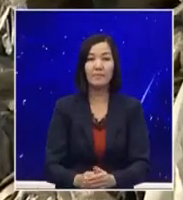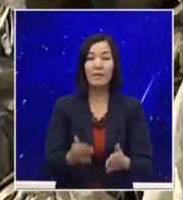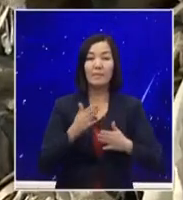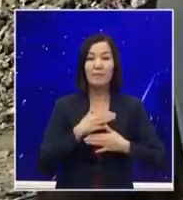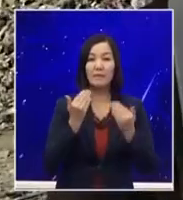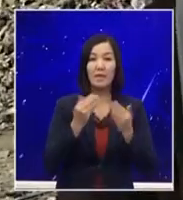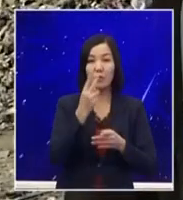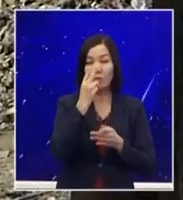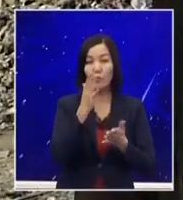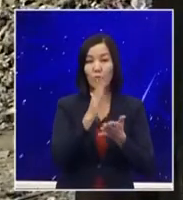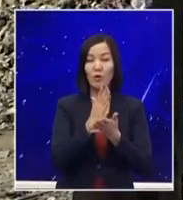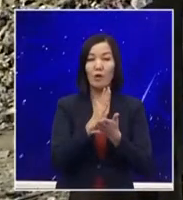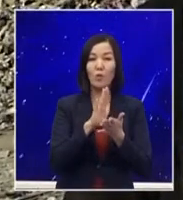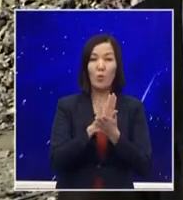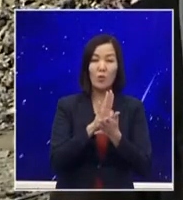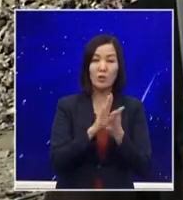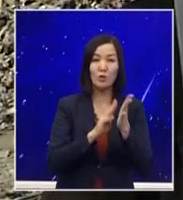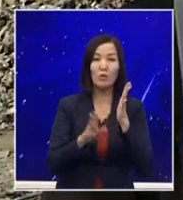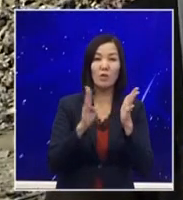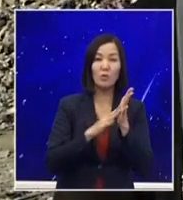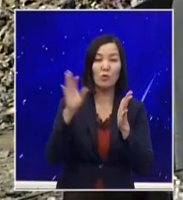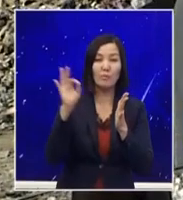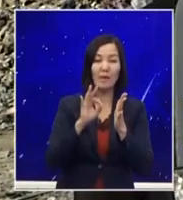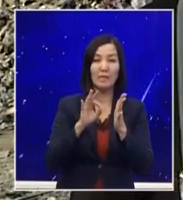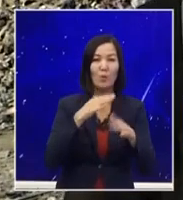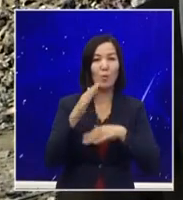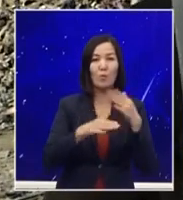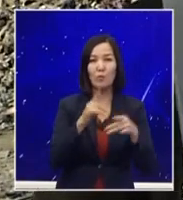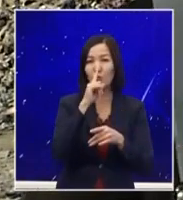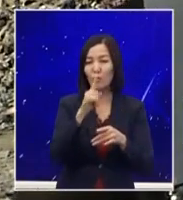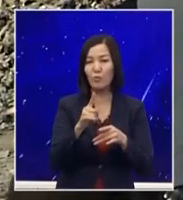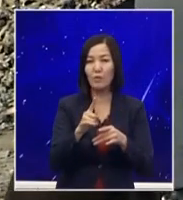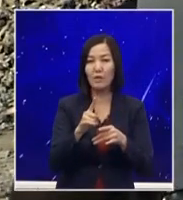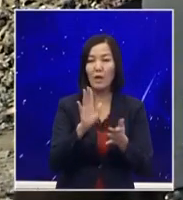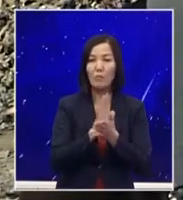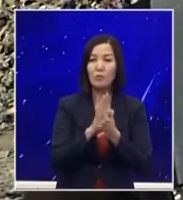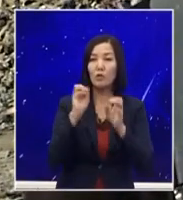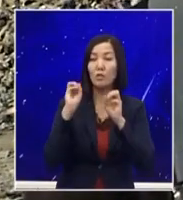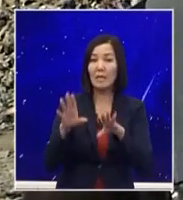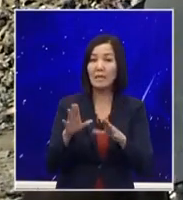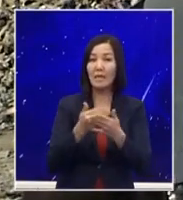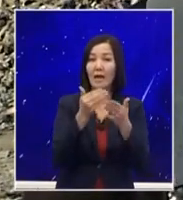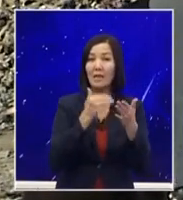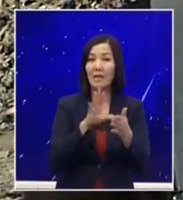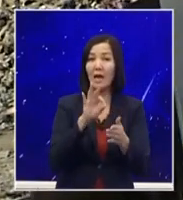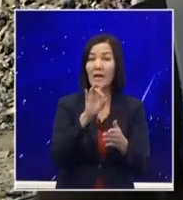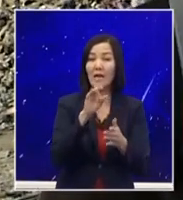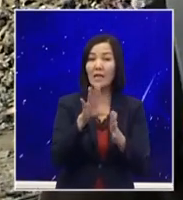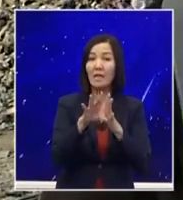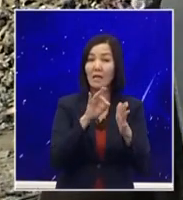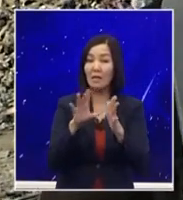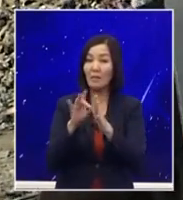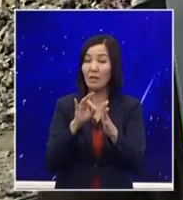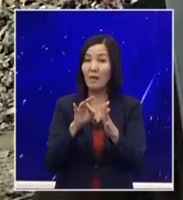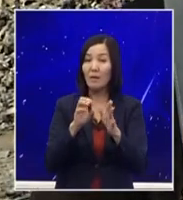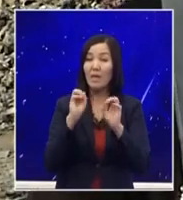қазір көріп тұрған қоқыстың 99% өңдеуге келмейді. Ол үшін сіз мусор тастарда органикалық заттарды бөлек тастау керексіз.